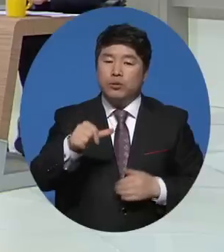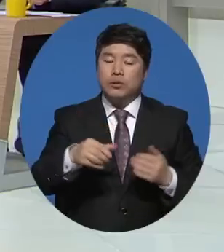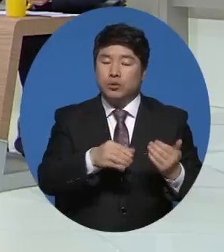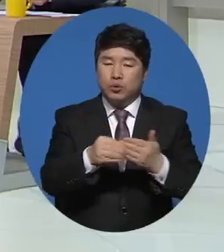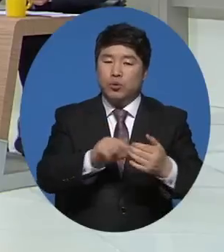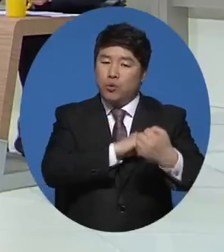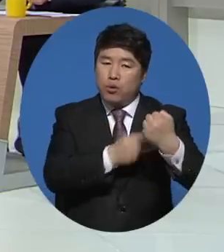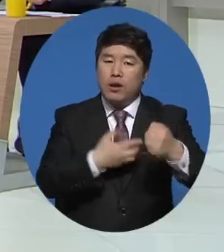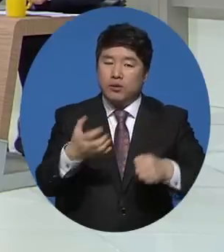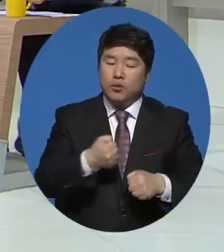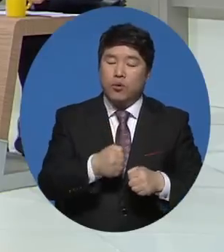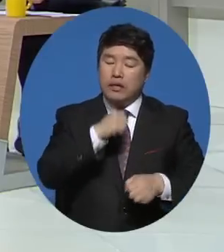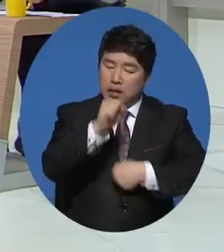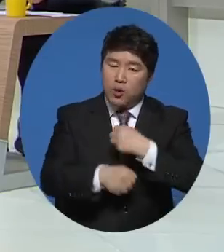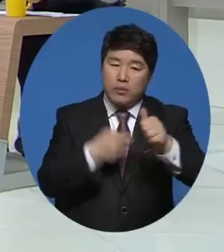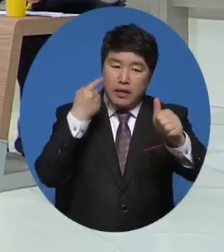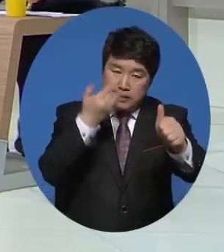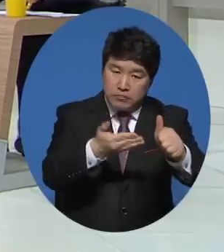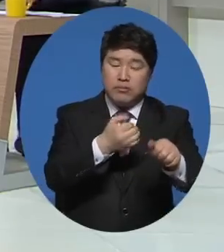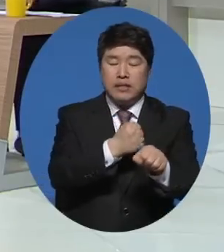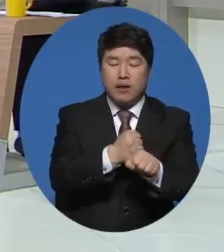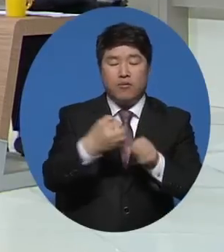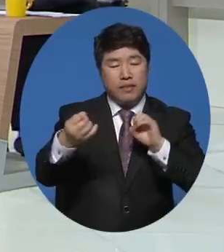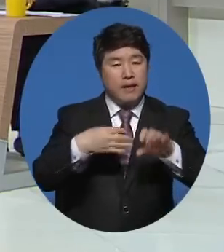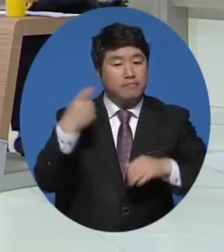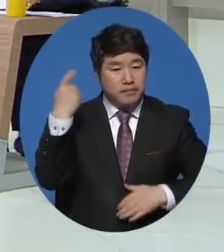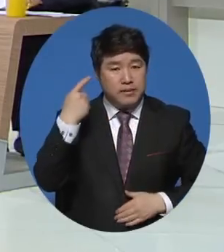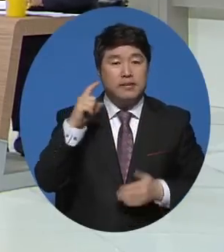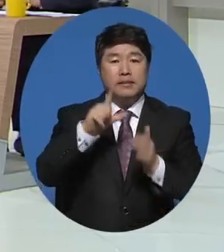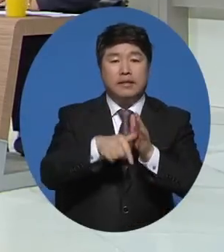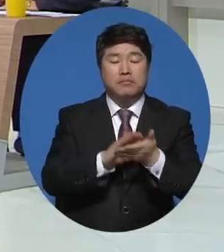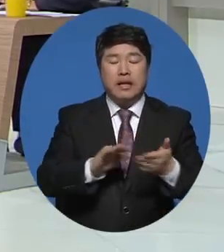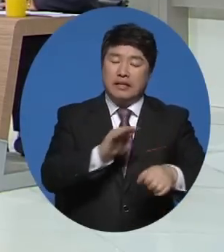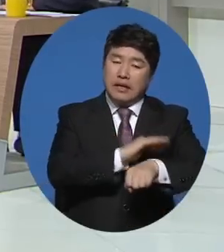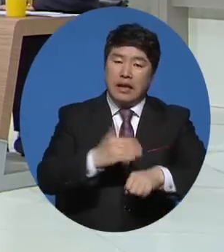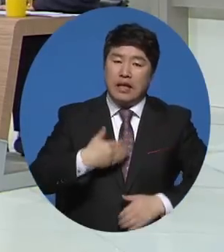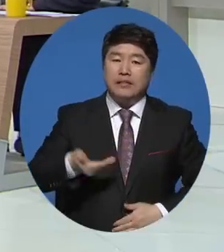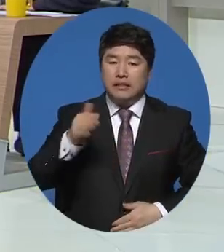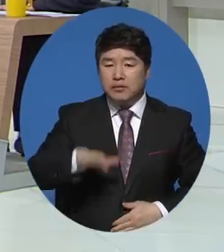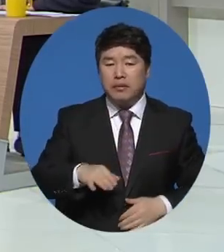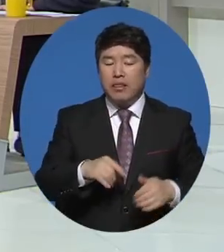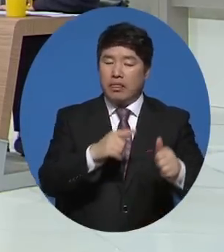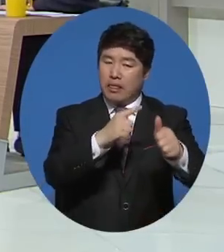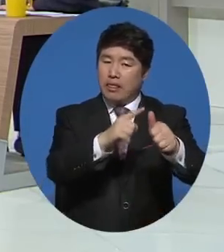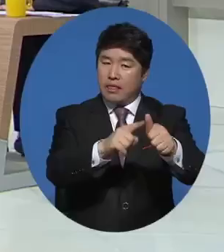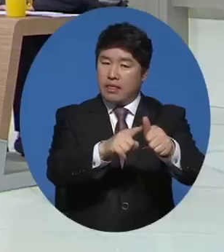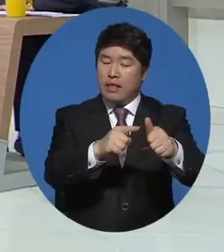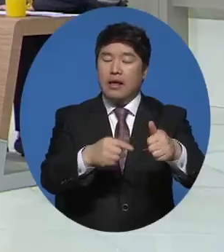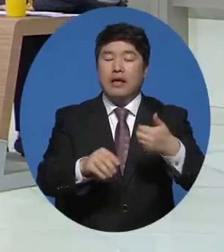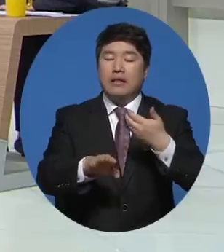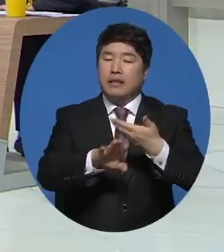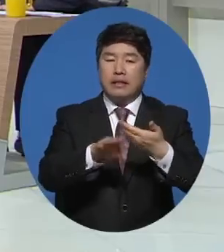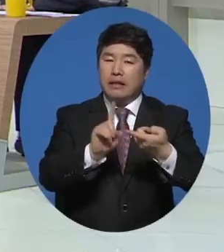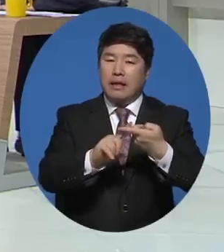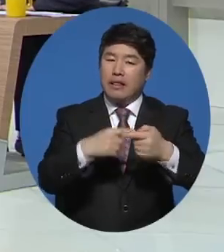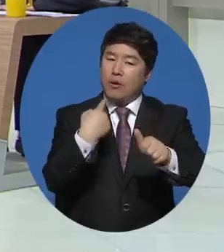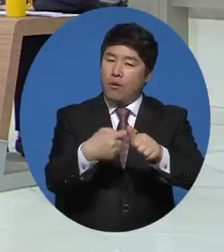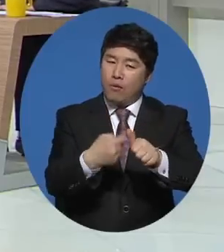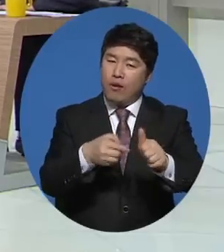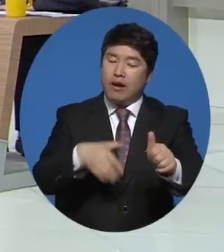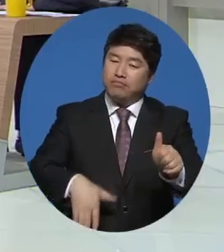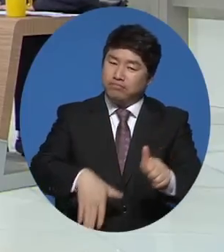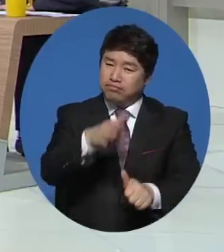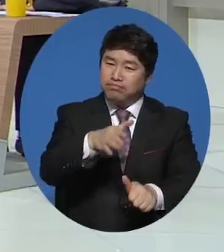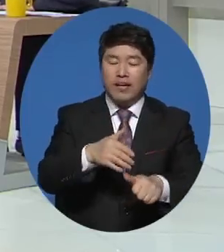후보에게 자유롭게 질문하고 답변을 듣는 시간입니다 잘 아시겠지만 상대 후보에 대한 뭐 인신 공격이나 그런 비방은 좀